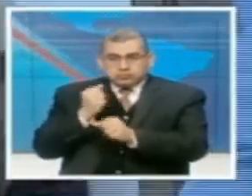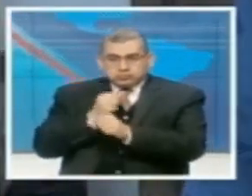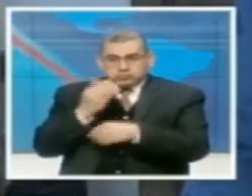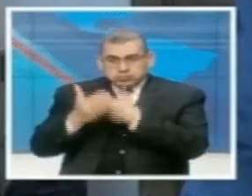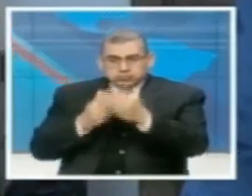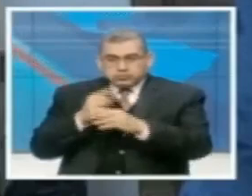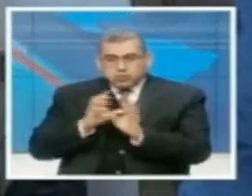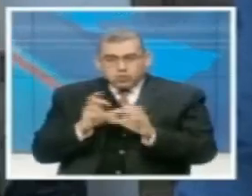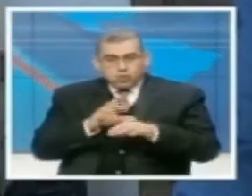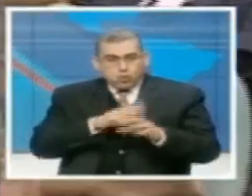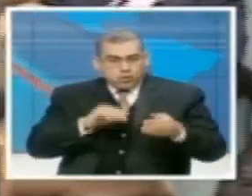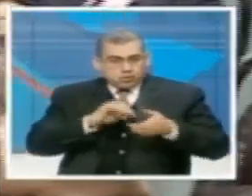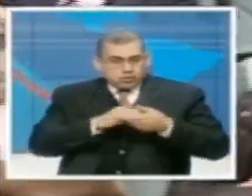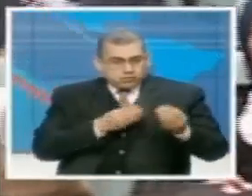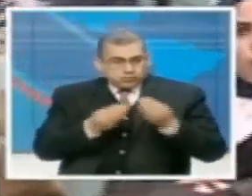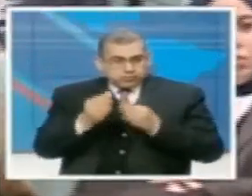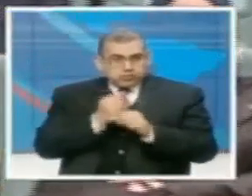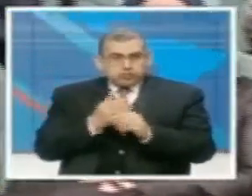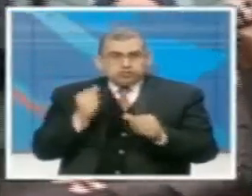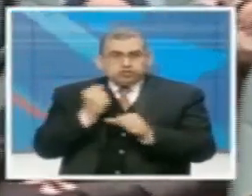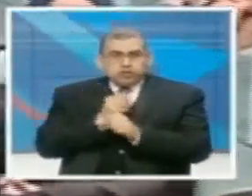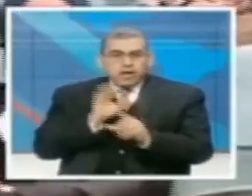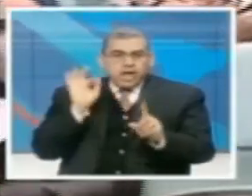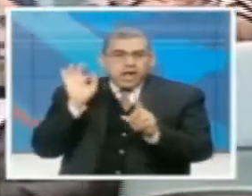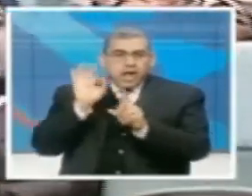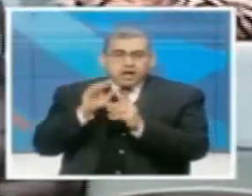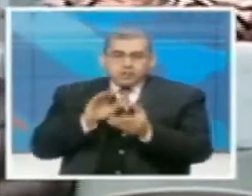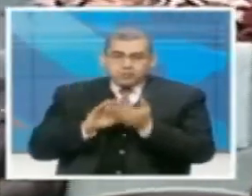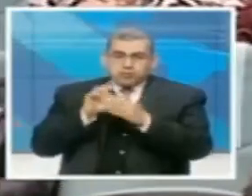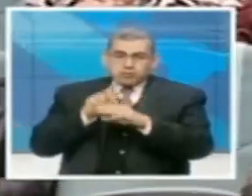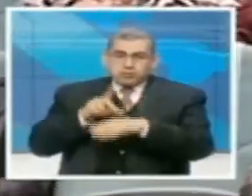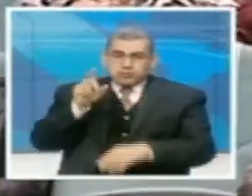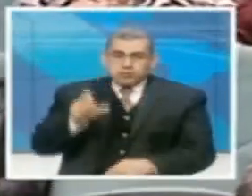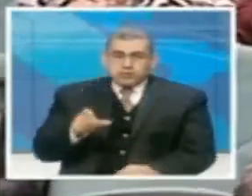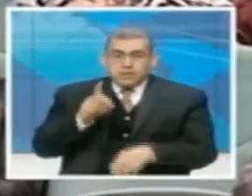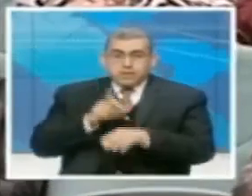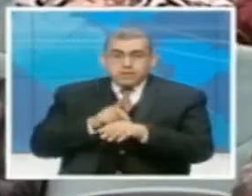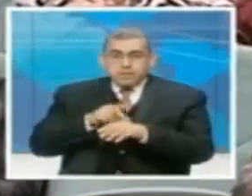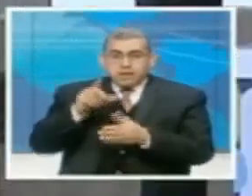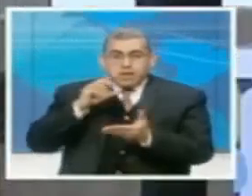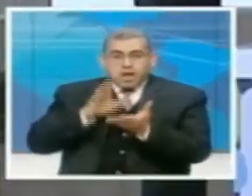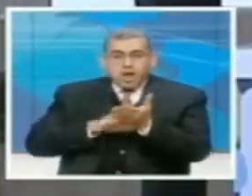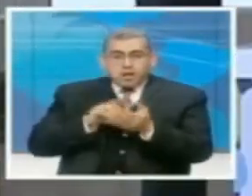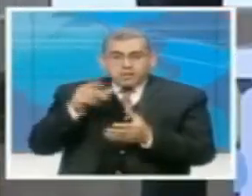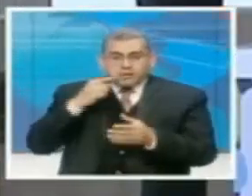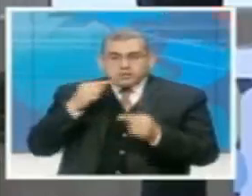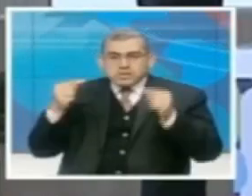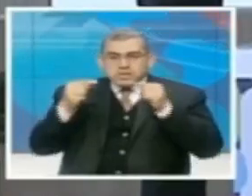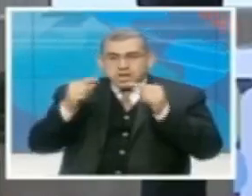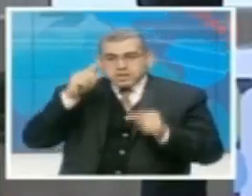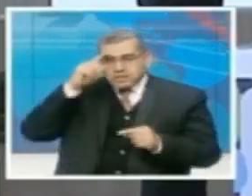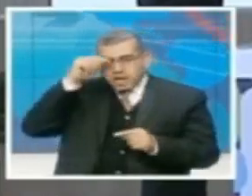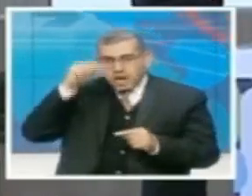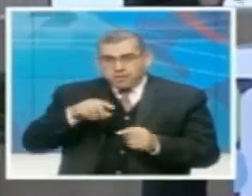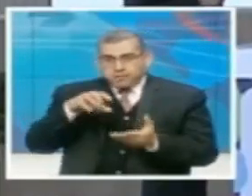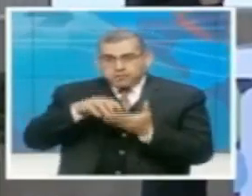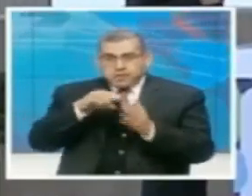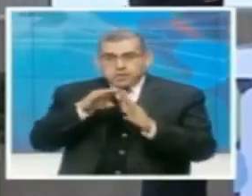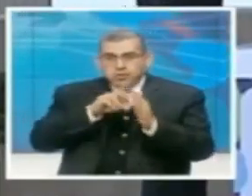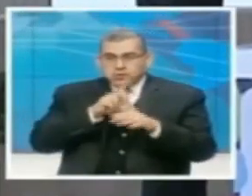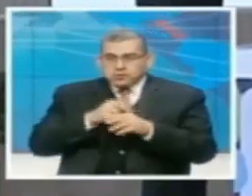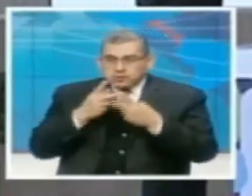عمل متكامل بيشتغل في الاخر لمصلحه المريض. بعض الامراض النادره احد التحديات الصعبه التي تواجه المنظومات